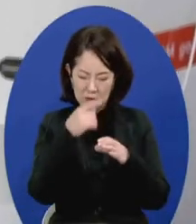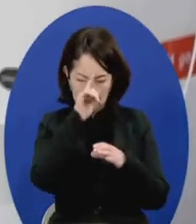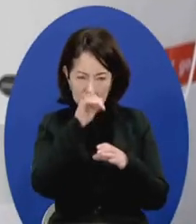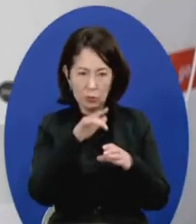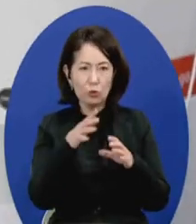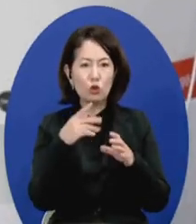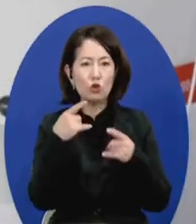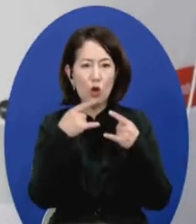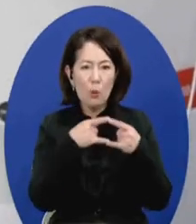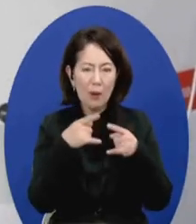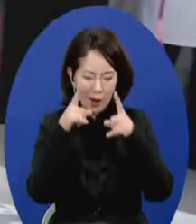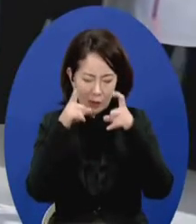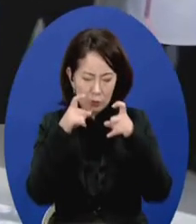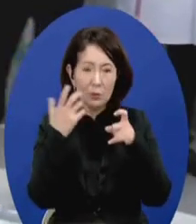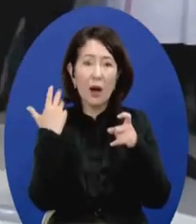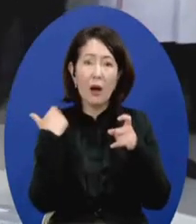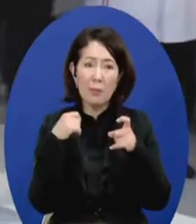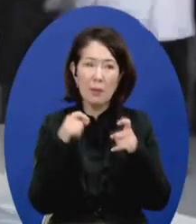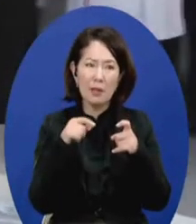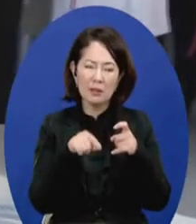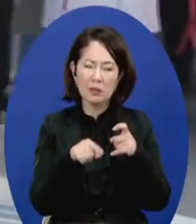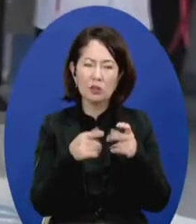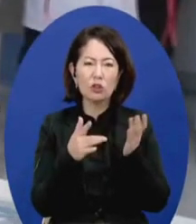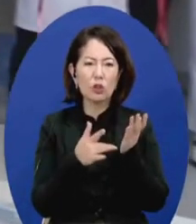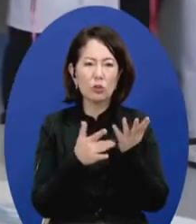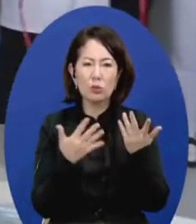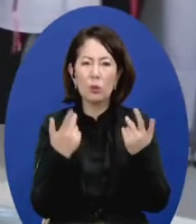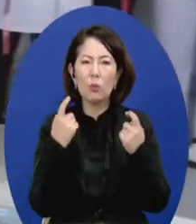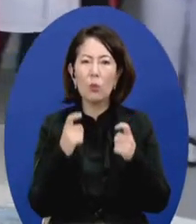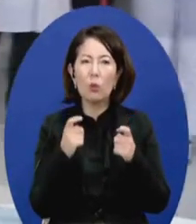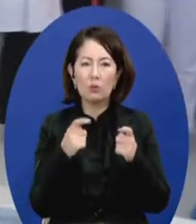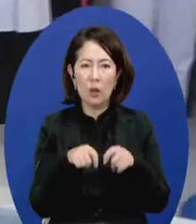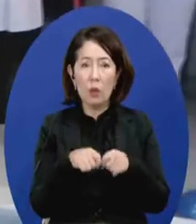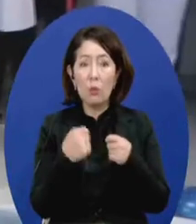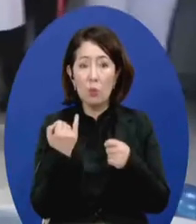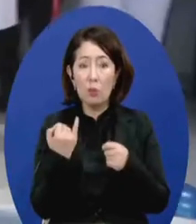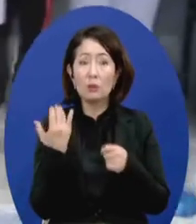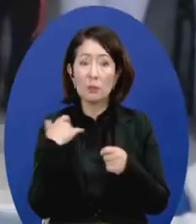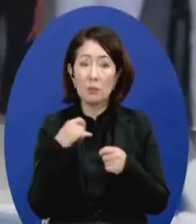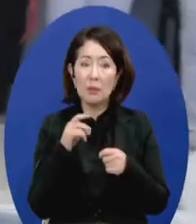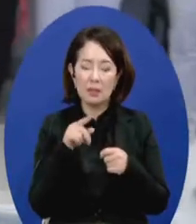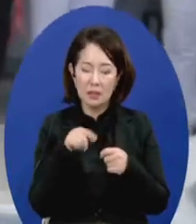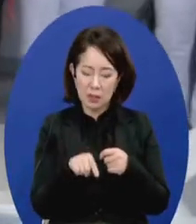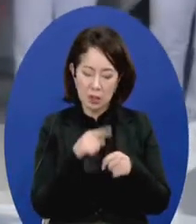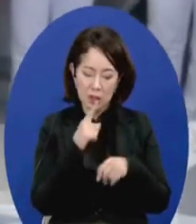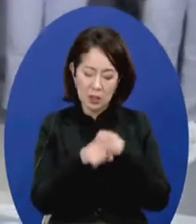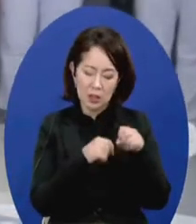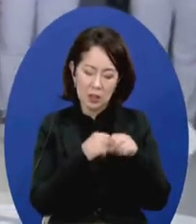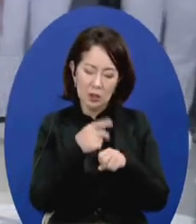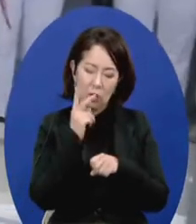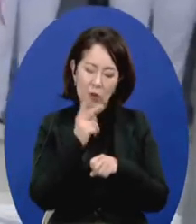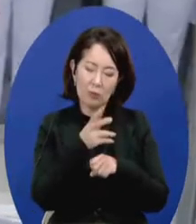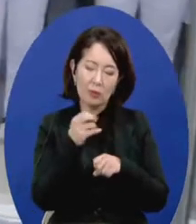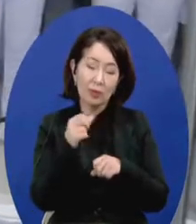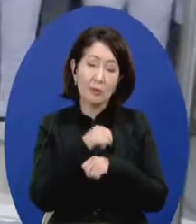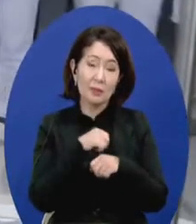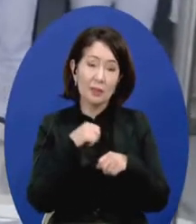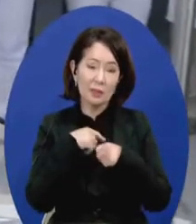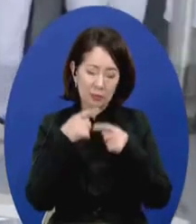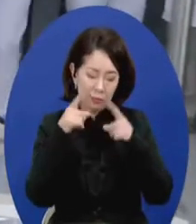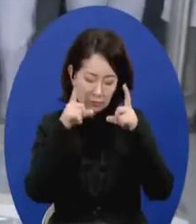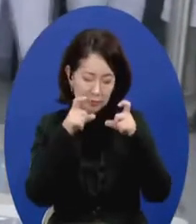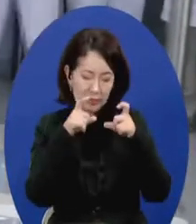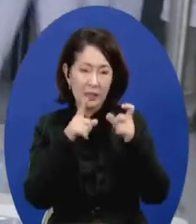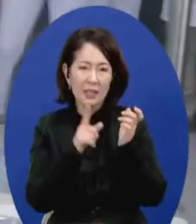төвд томографийн зураг авдаг байсан. Гэвч тоног төхөөрөмж нь хуучирч муудсан байжээ. Тиймээс жилд 2500 орчим иргэд